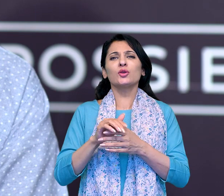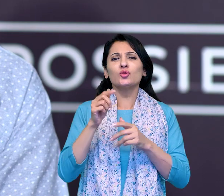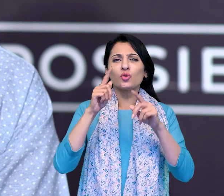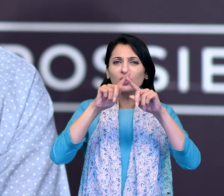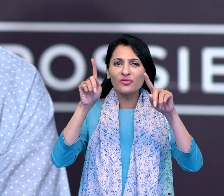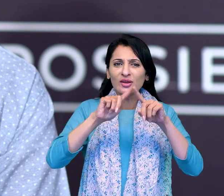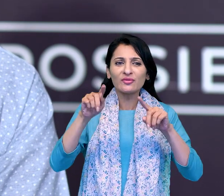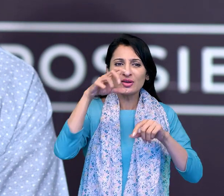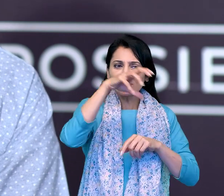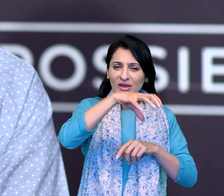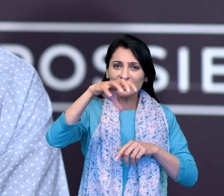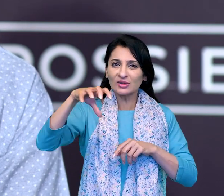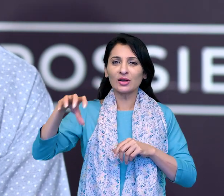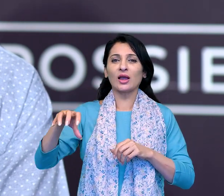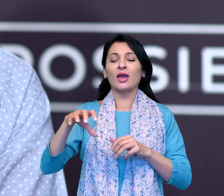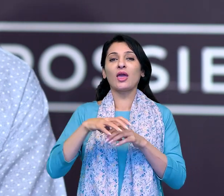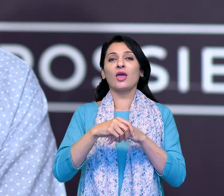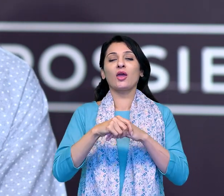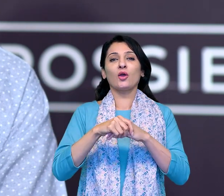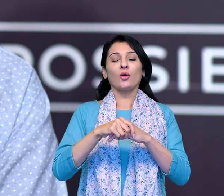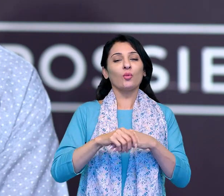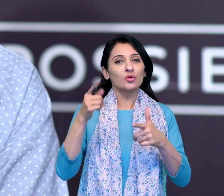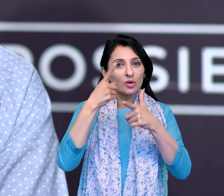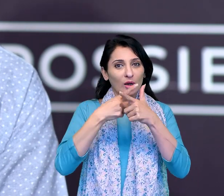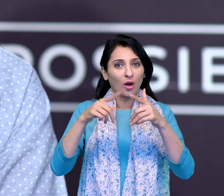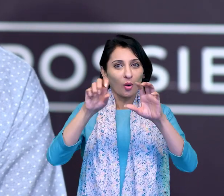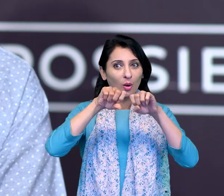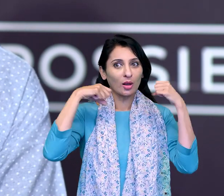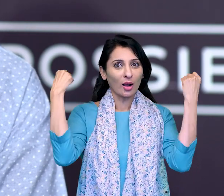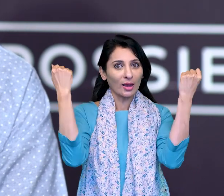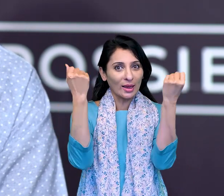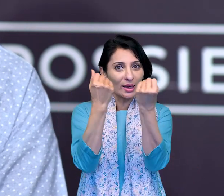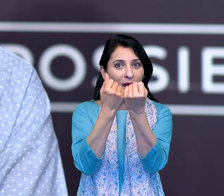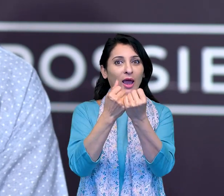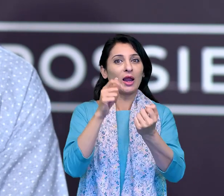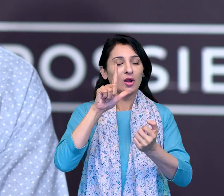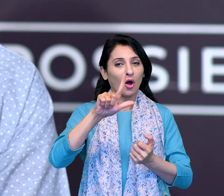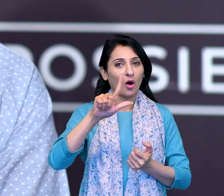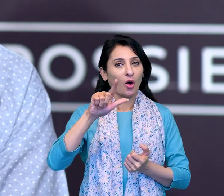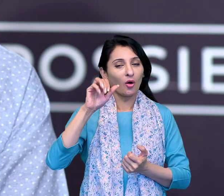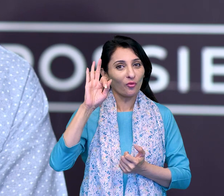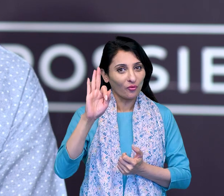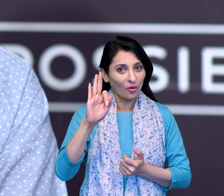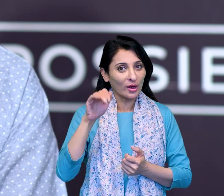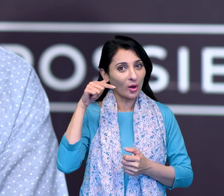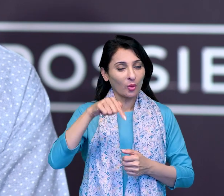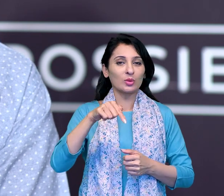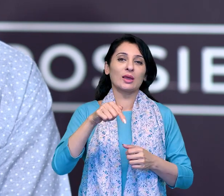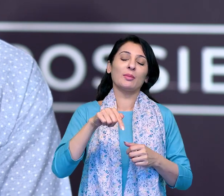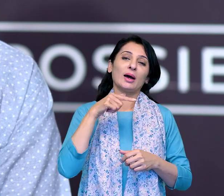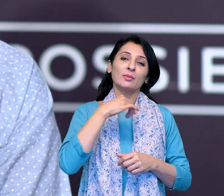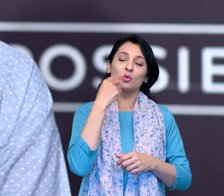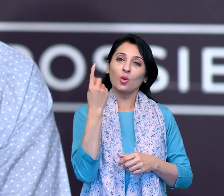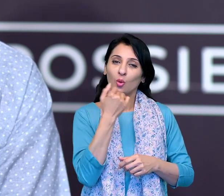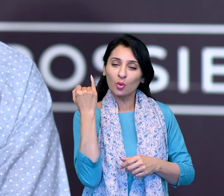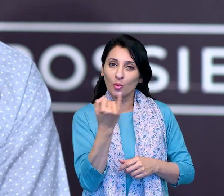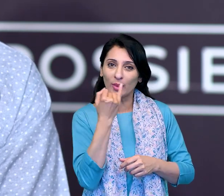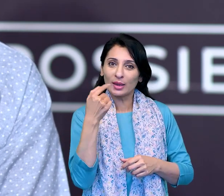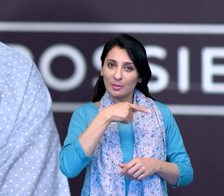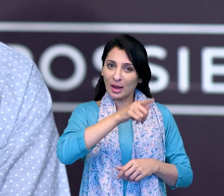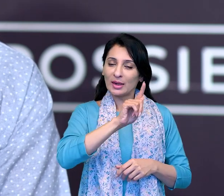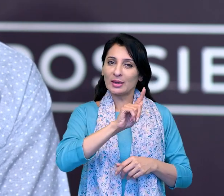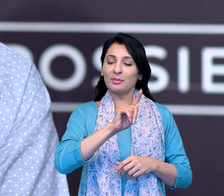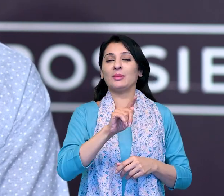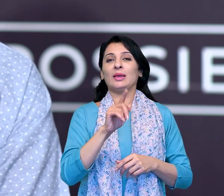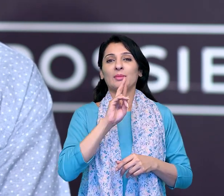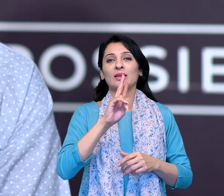हैं जिनके ऊपर आज हम बात करेंगे तो हार्ड फोर्थ के बारे में बताएंगे बट फर्स्ट सी हैव तू नो अबाउट लार्ड ही व्हाट इस एक्चुअली इन डी हॉट सो लाहौर की अगर